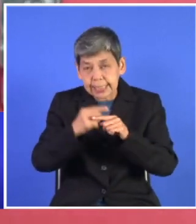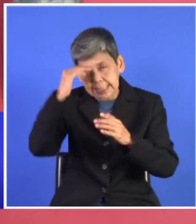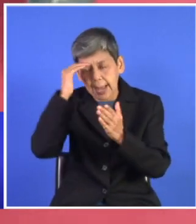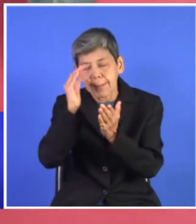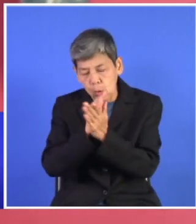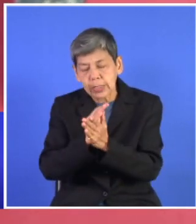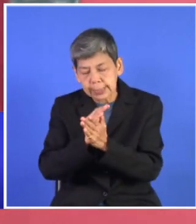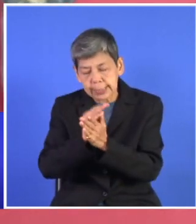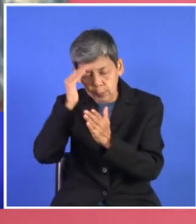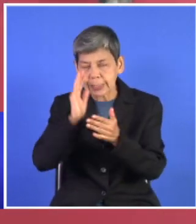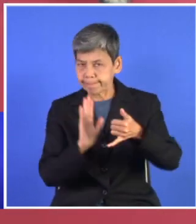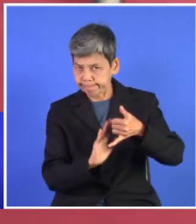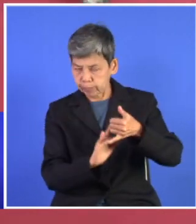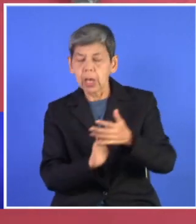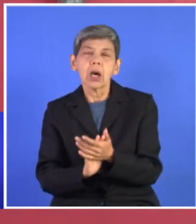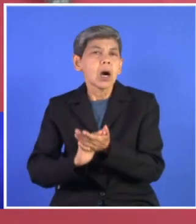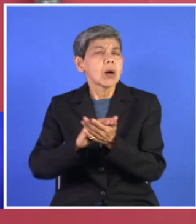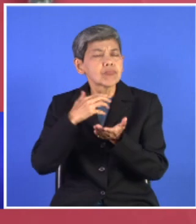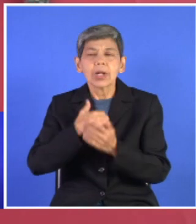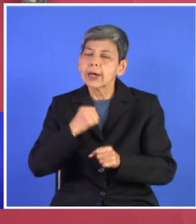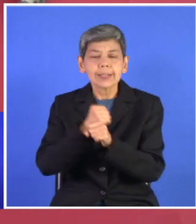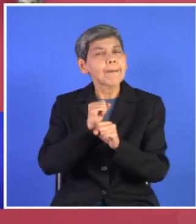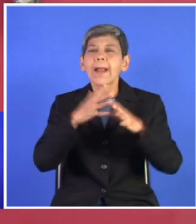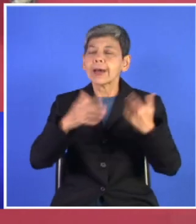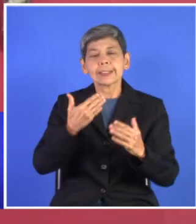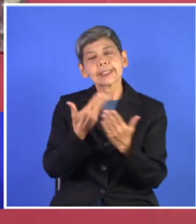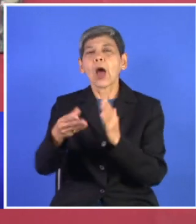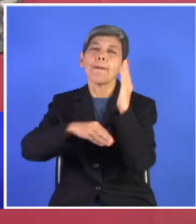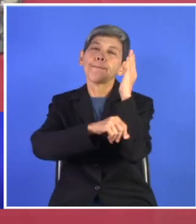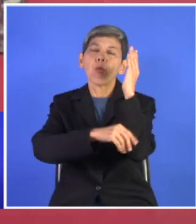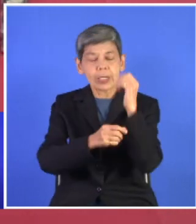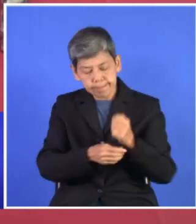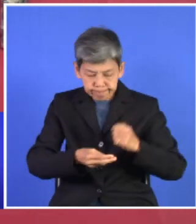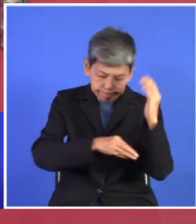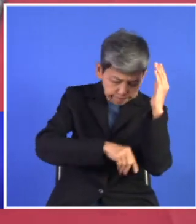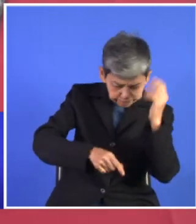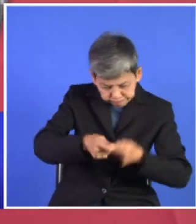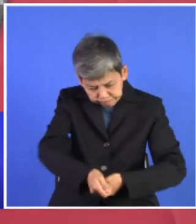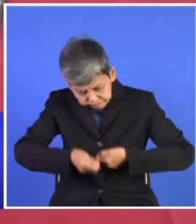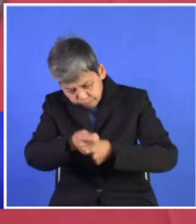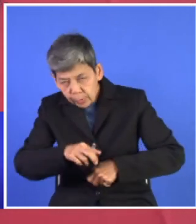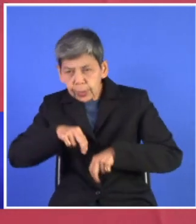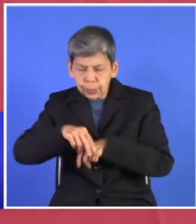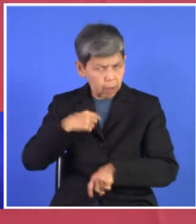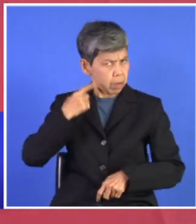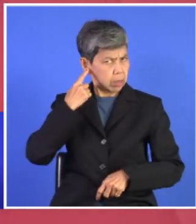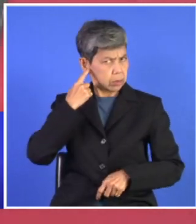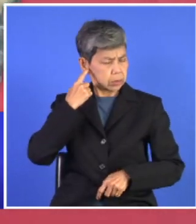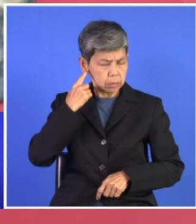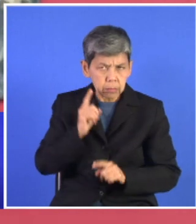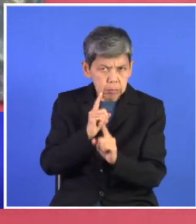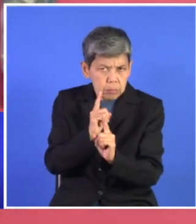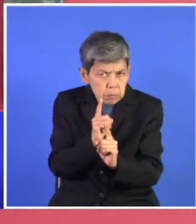รวจร้อยตำรวจตรีเกียรติพงศ์นะคะเขาบอกว่าหลังออกเวรเนี่ยก็ซื้อปุ๋ยไปใส่ต้นปาล์มแต่ระหว่างที่เดินเดินอยู่ได้ยินเสียงคล้ายคน